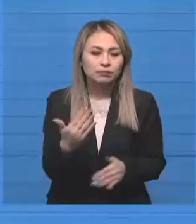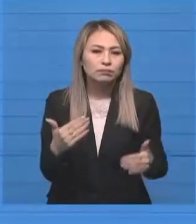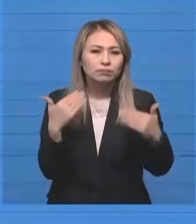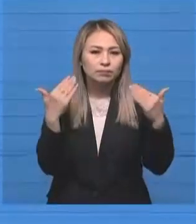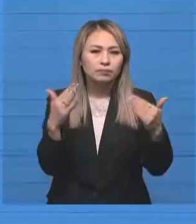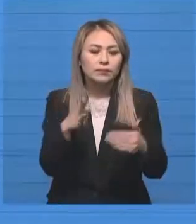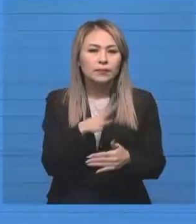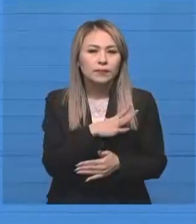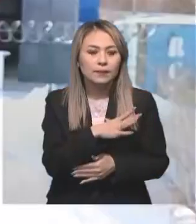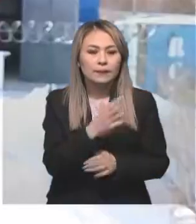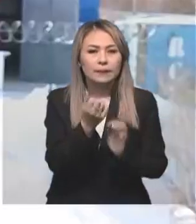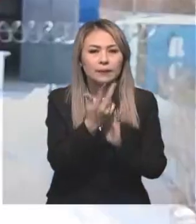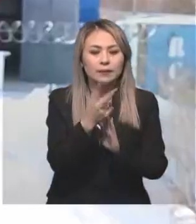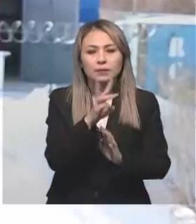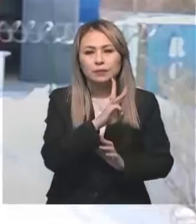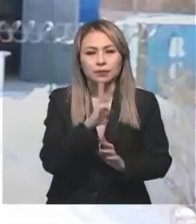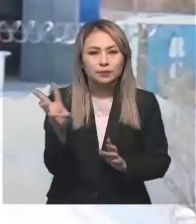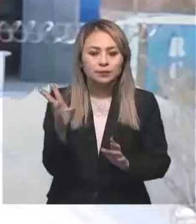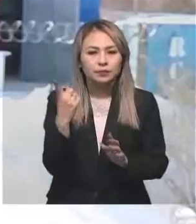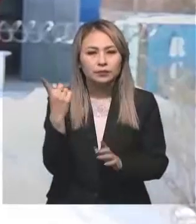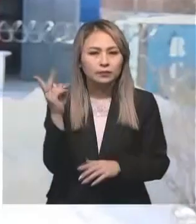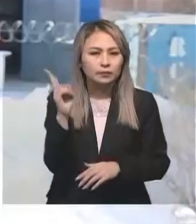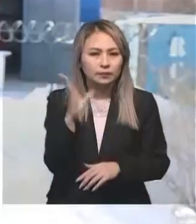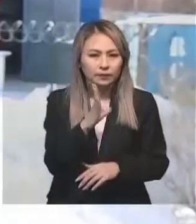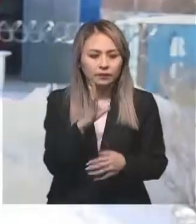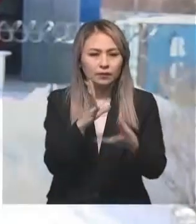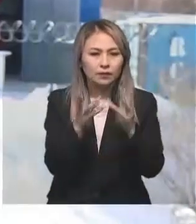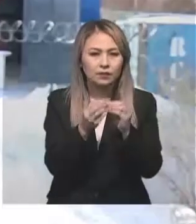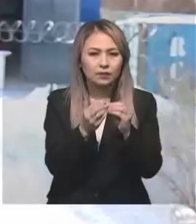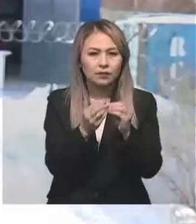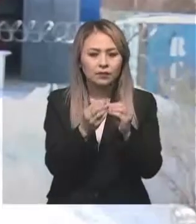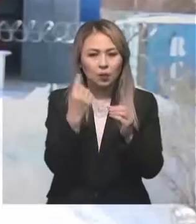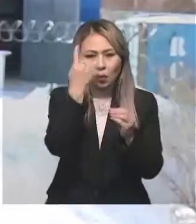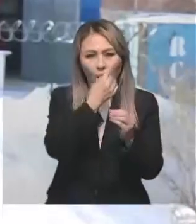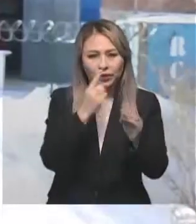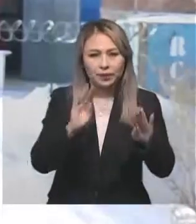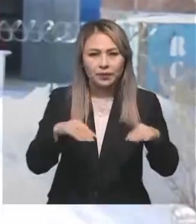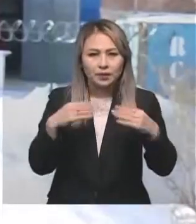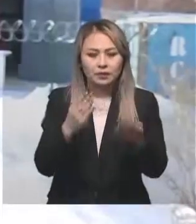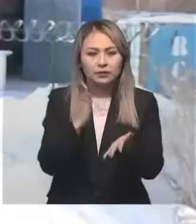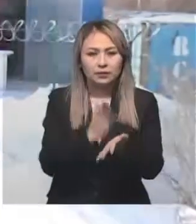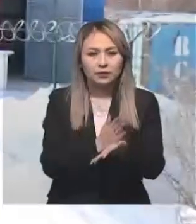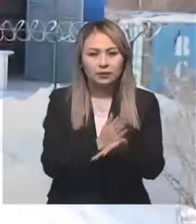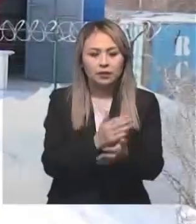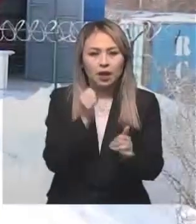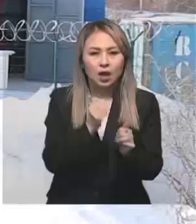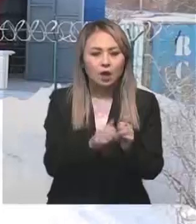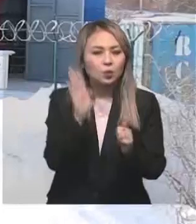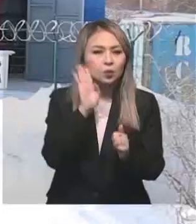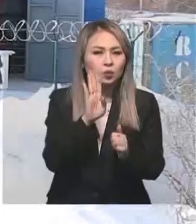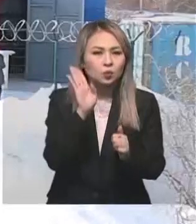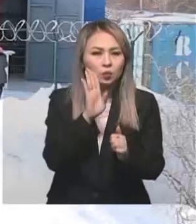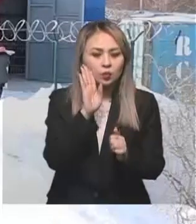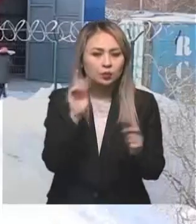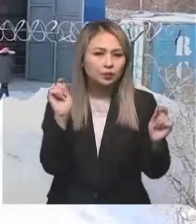кетті. 13 миллион киловатт час, я, бір жылға соны береді. Бұл әр